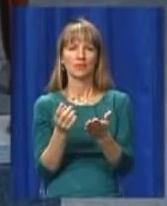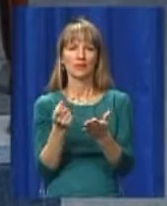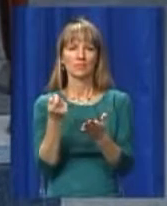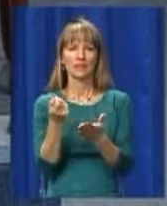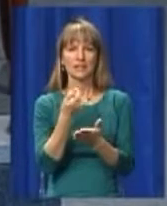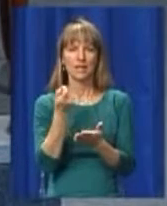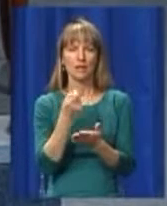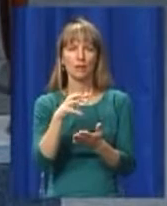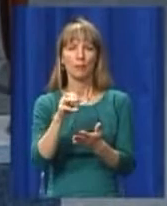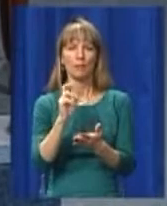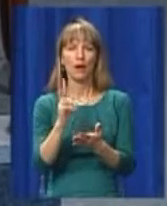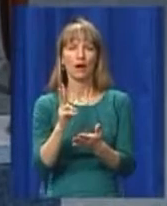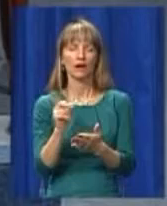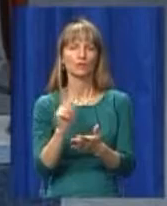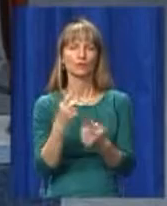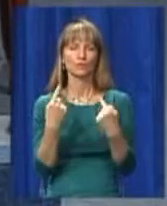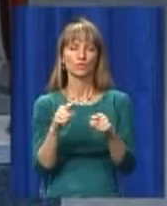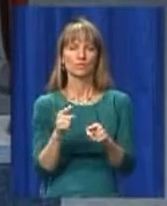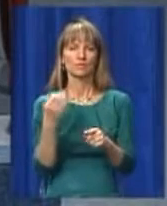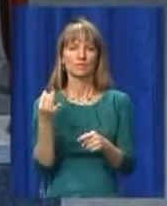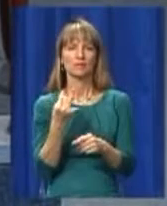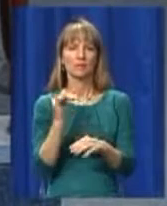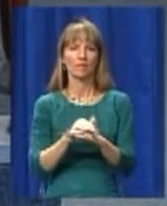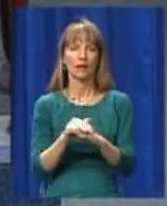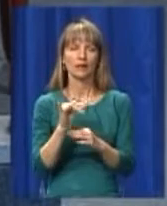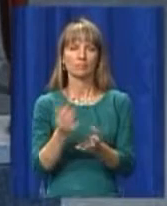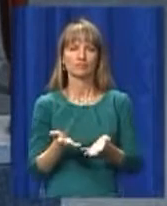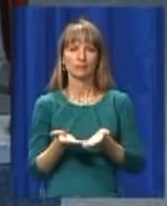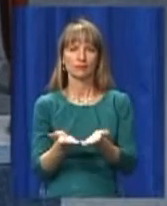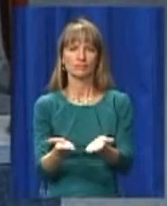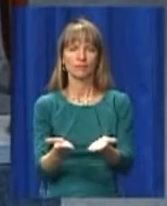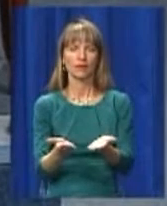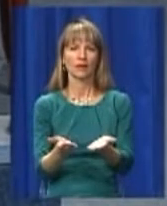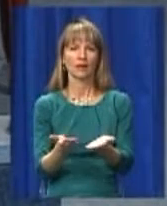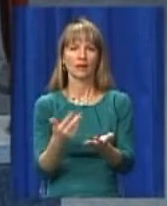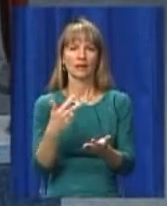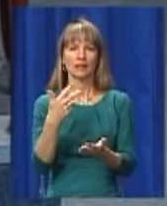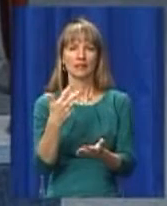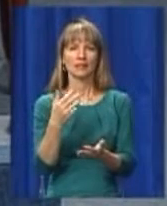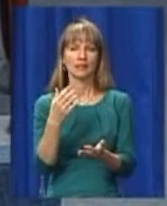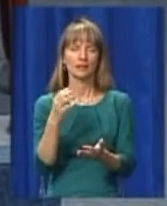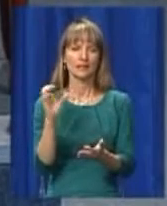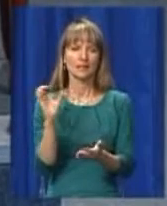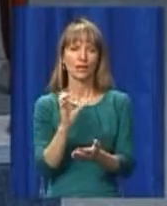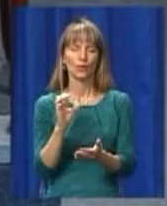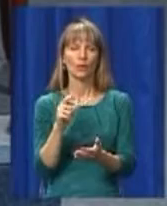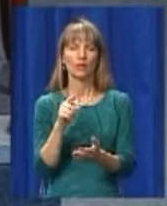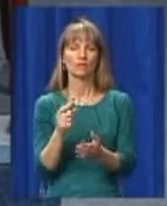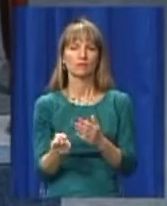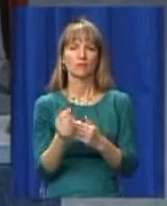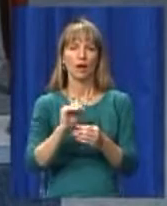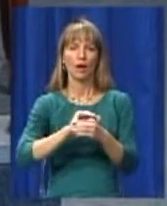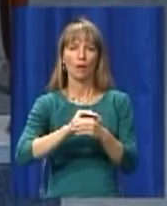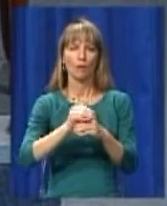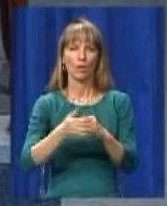там, мак або ще якусь там, ну, цікаву штуку. І підогріваєш там майже там 3 секунди, воно виявляється, оця